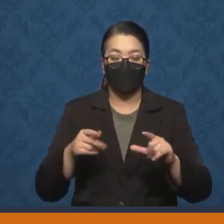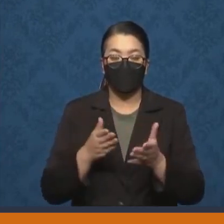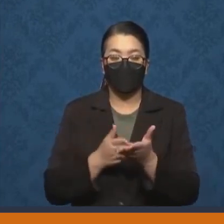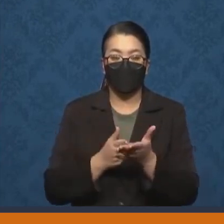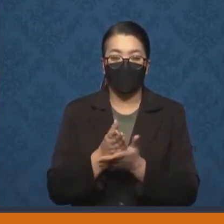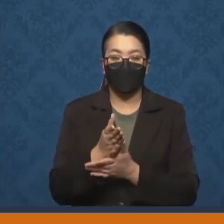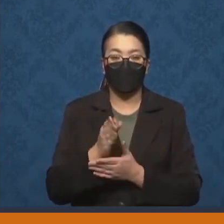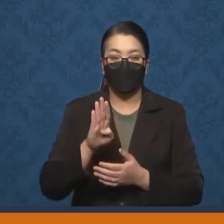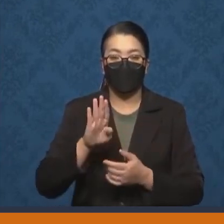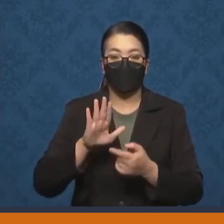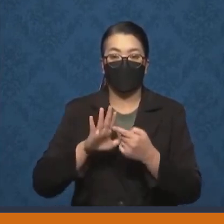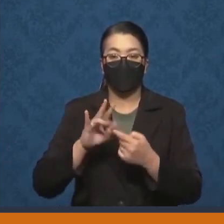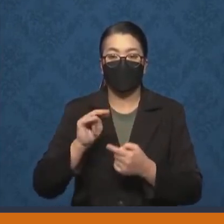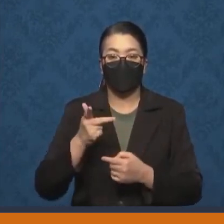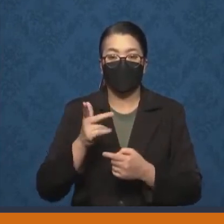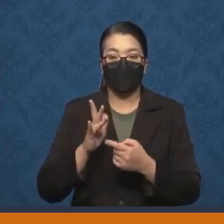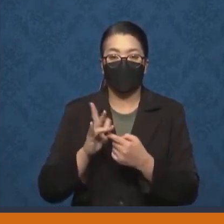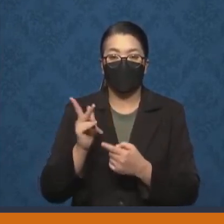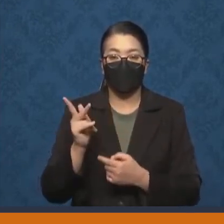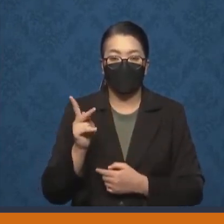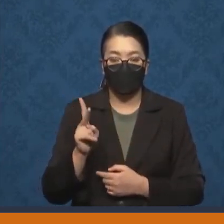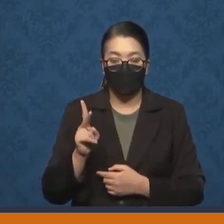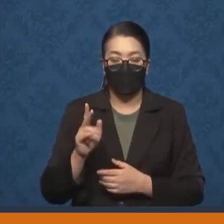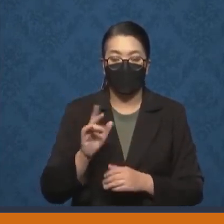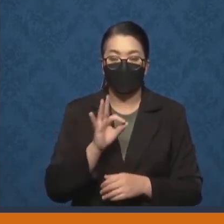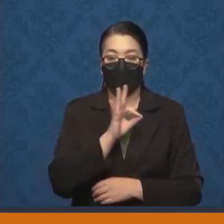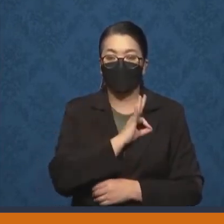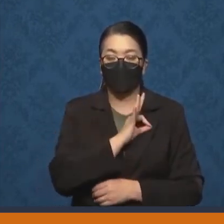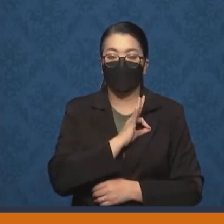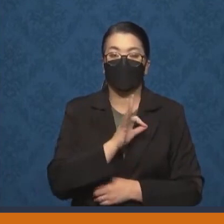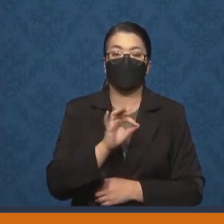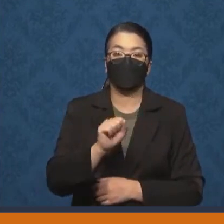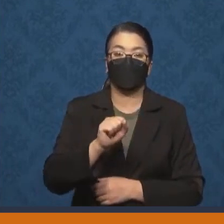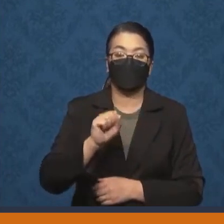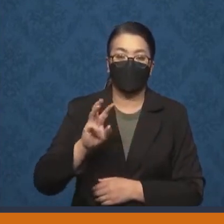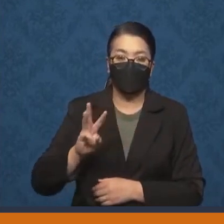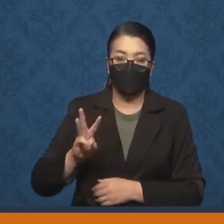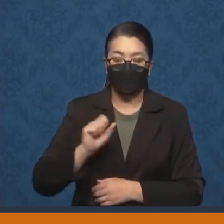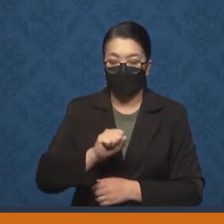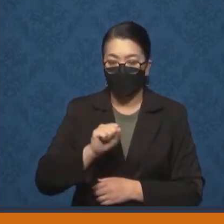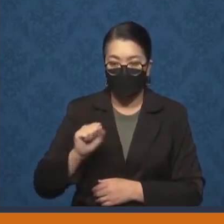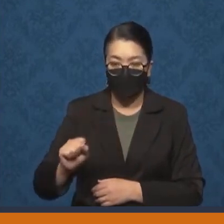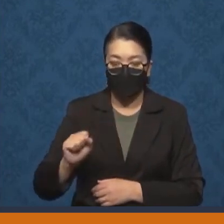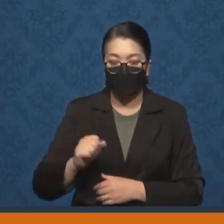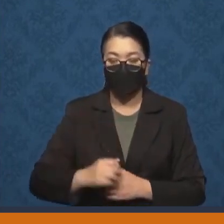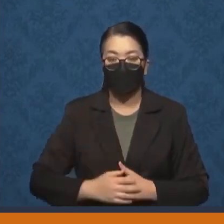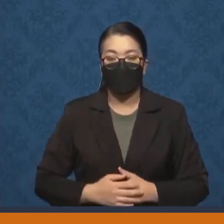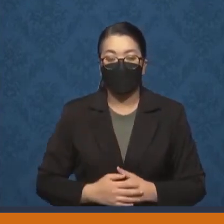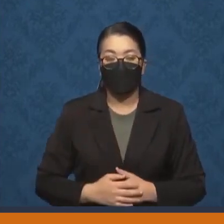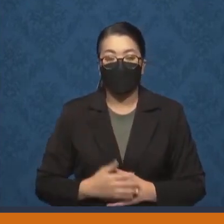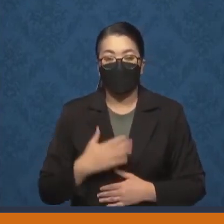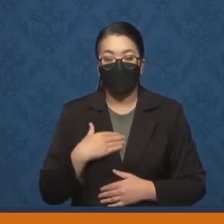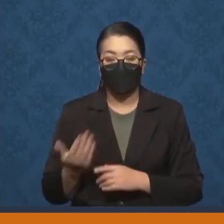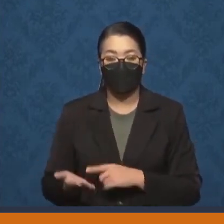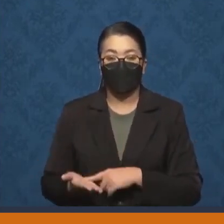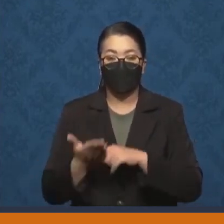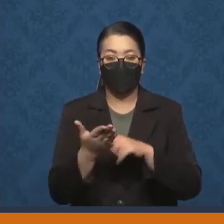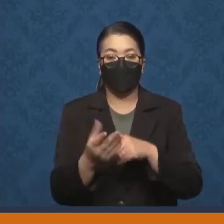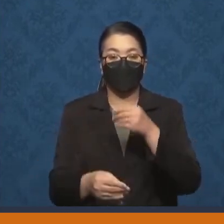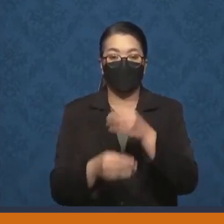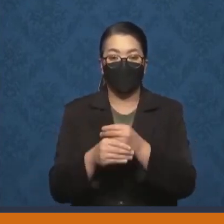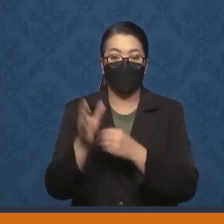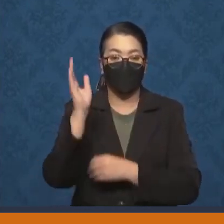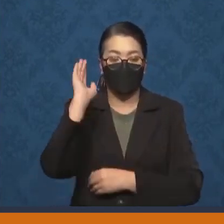านครในฐานะสมาชิกรัฐสภาและผู้สงวนคำแปรยติครับท่านประธานครับรัฐสภาของเรา